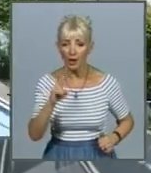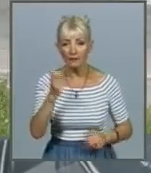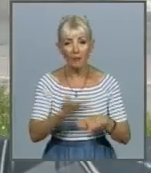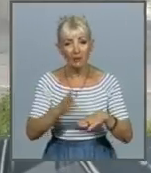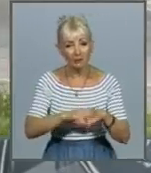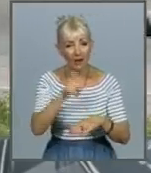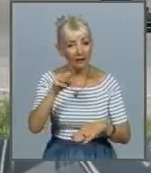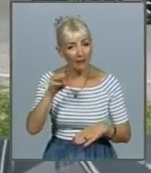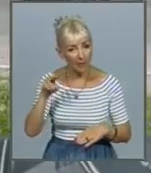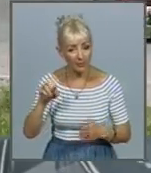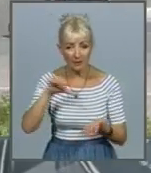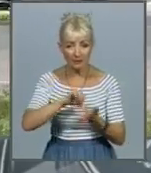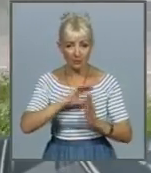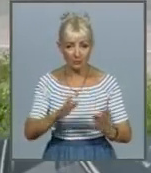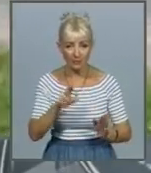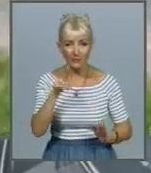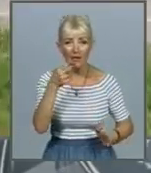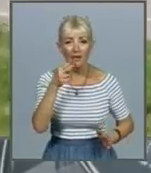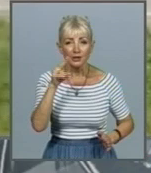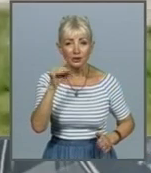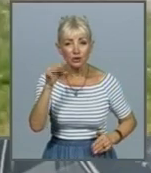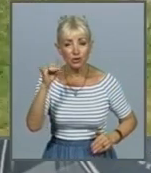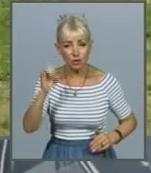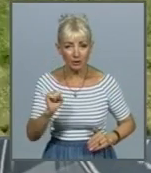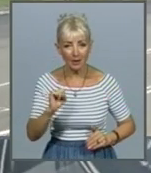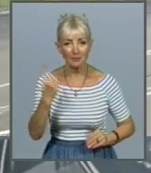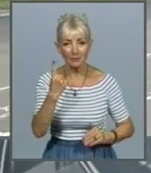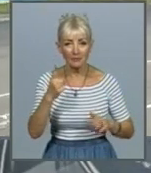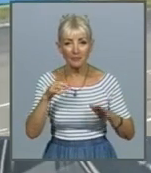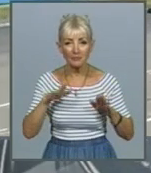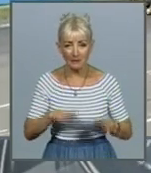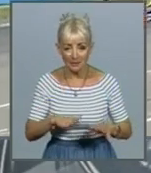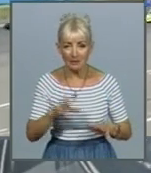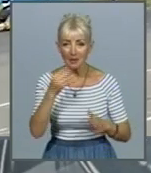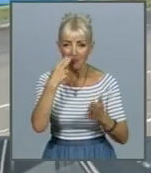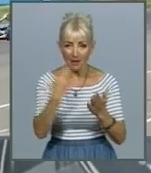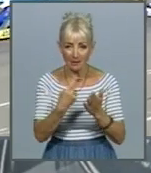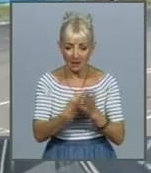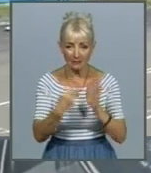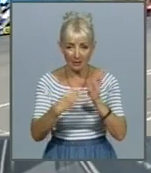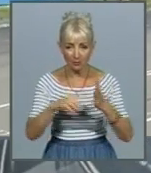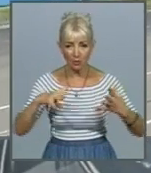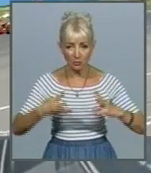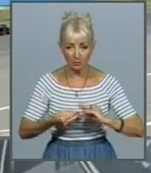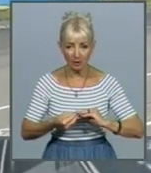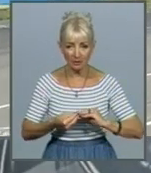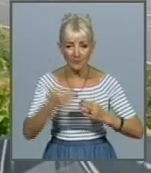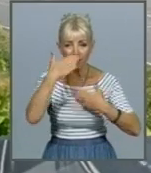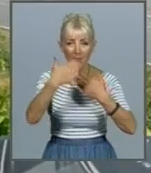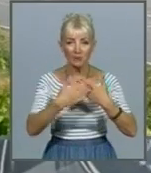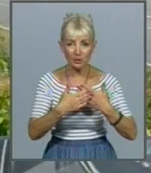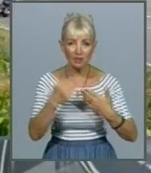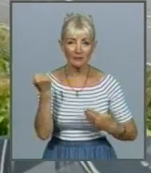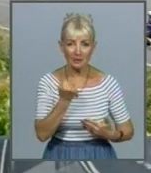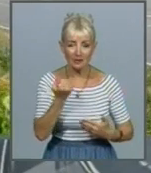этапе не выступал станислав детчино дебютировал классе rotax менее показал 8 результат в ближайший уикенд